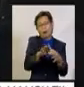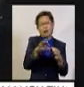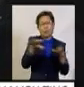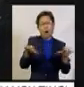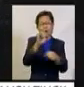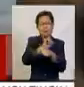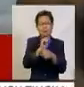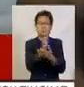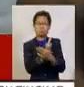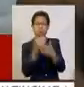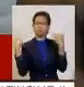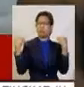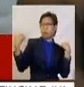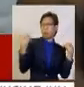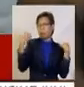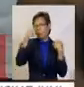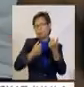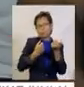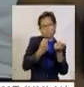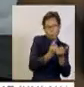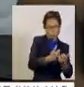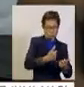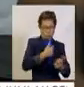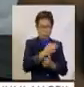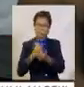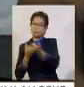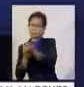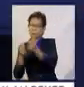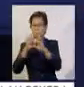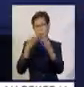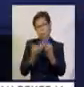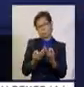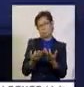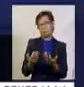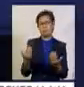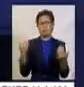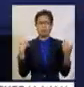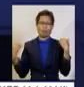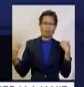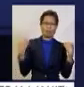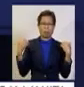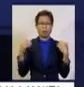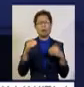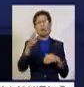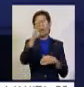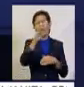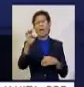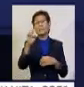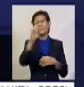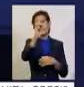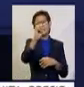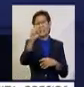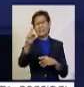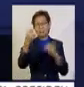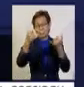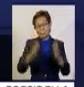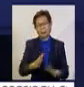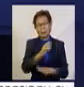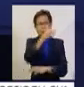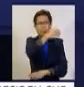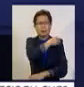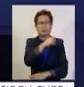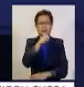sambilan bagi menyara diri dan keluarga. Masalah gaji yang bekas-bekas pemain dan pegawai tidak